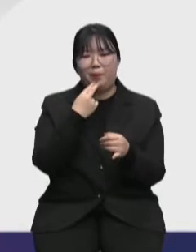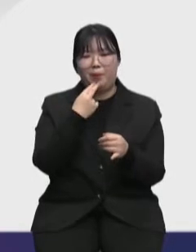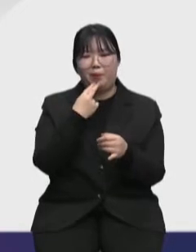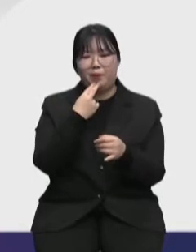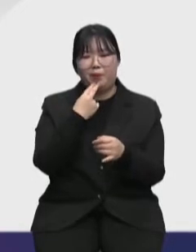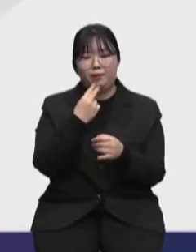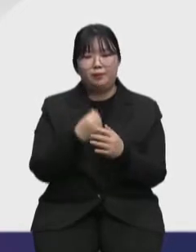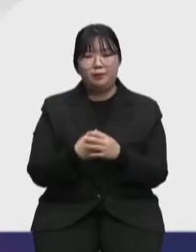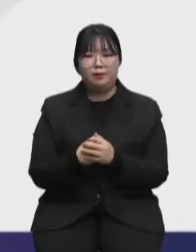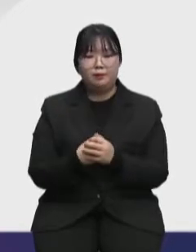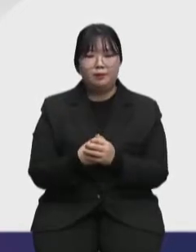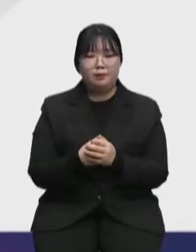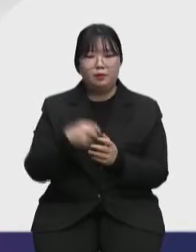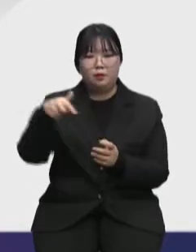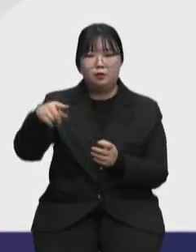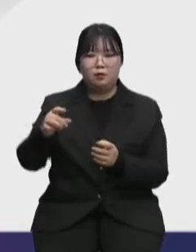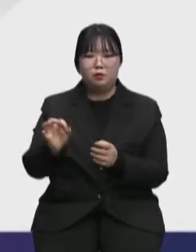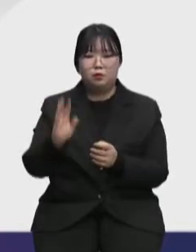잠시 후에 자세히 알아봅니다.